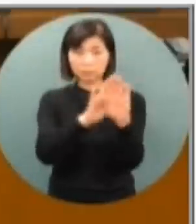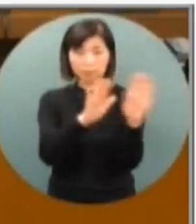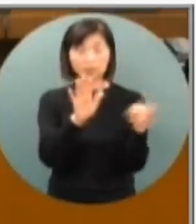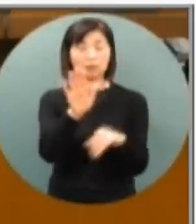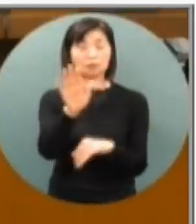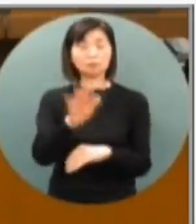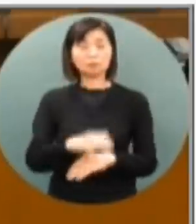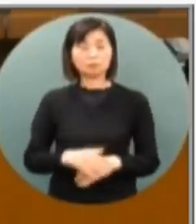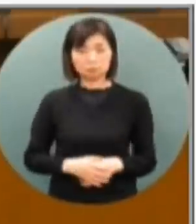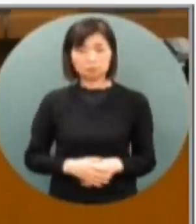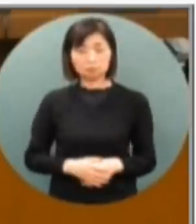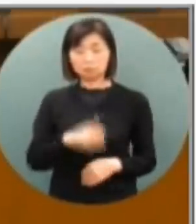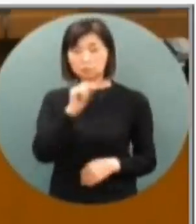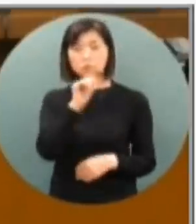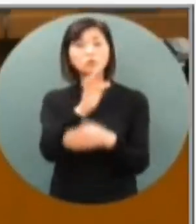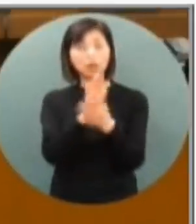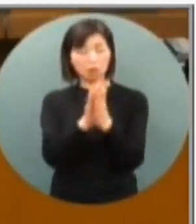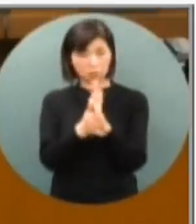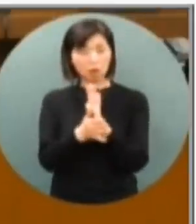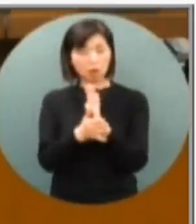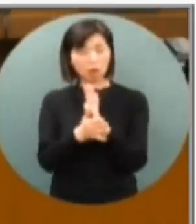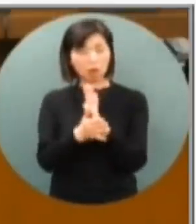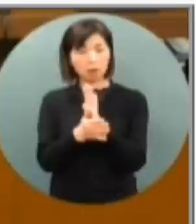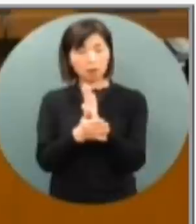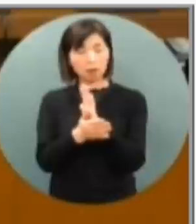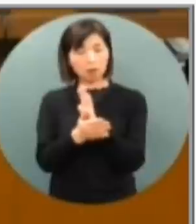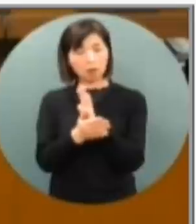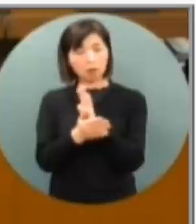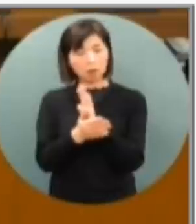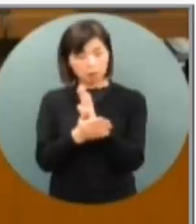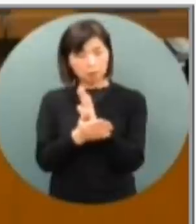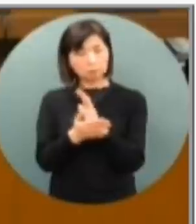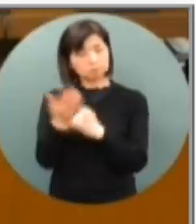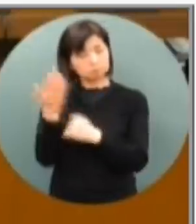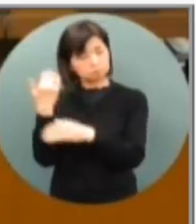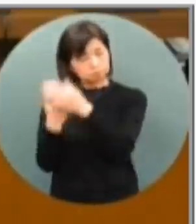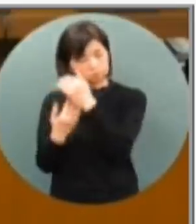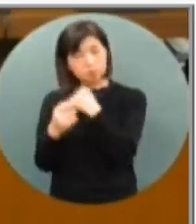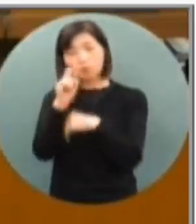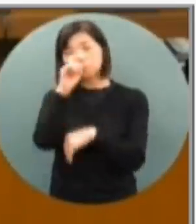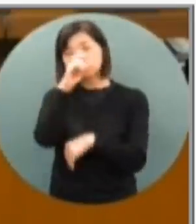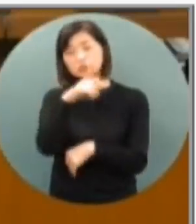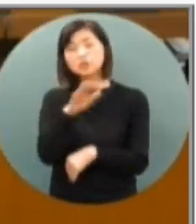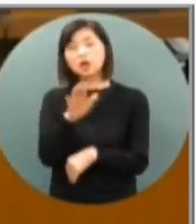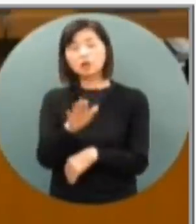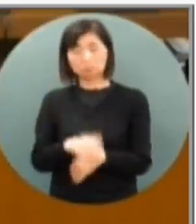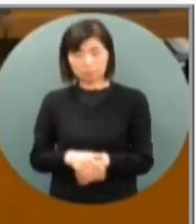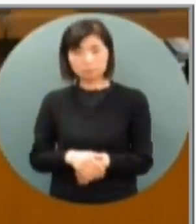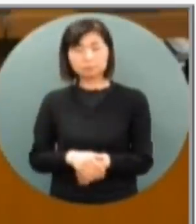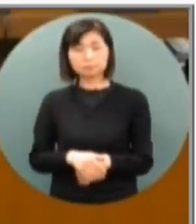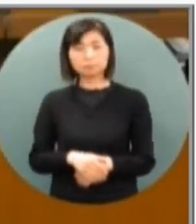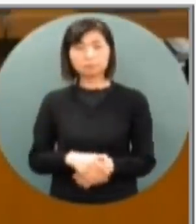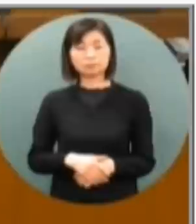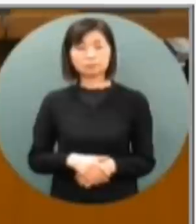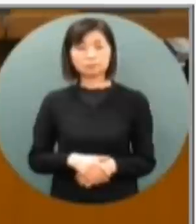して、本県はかなり古い、県としてパイオニアでございました